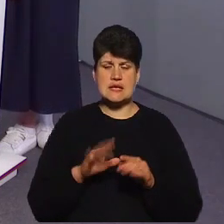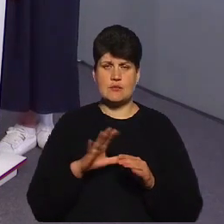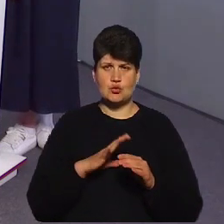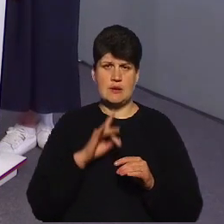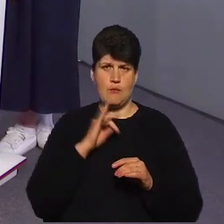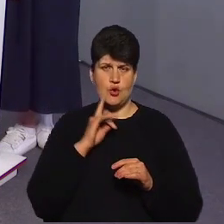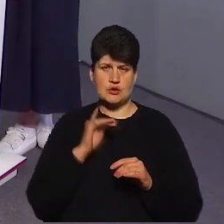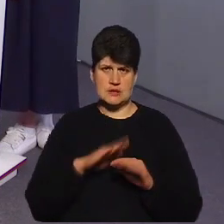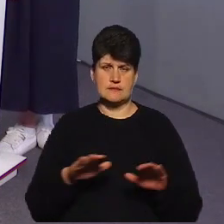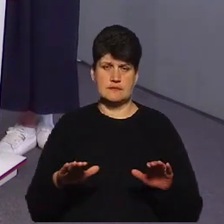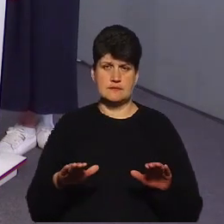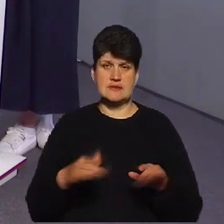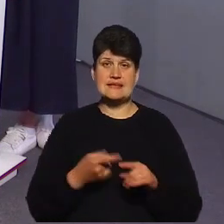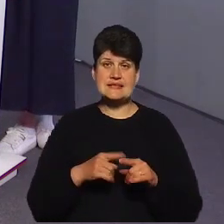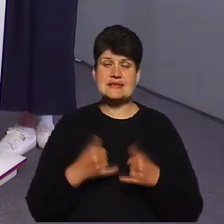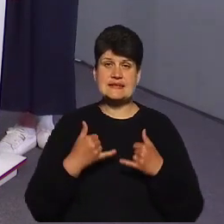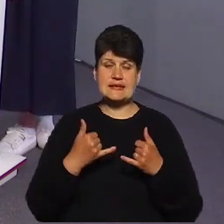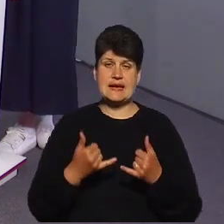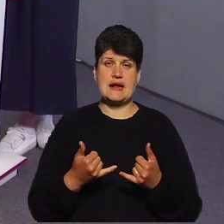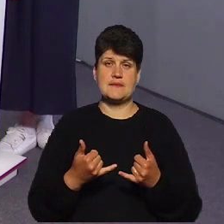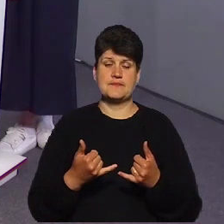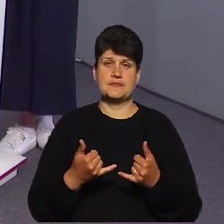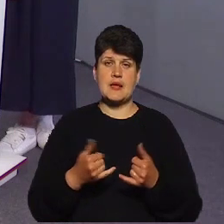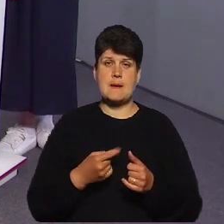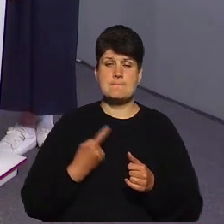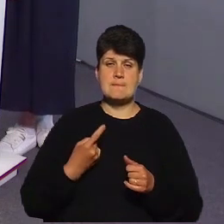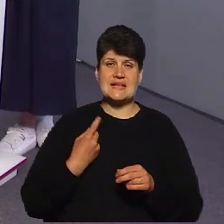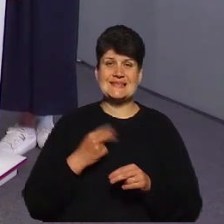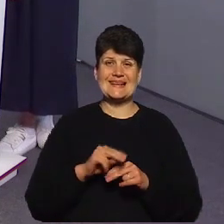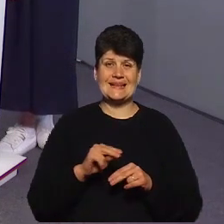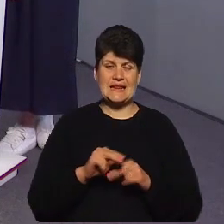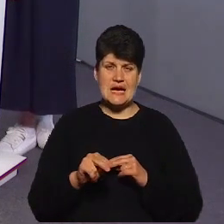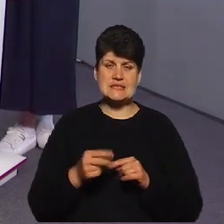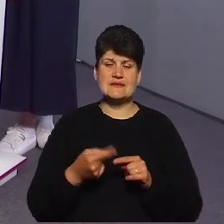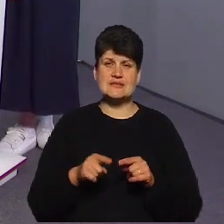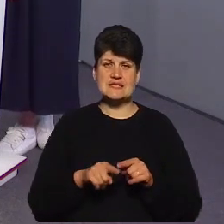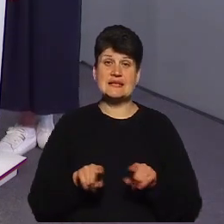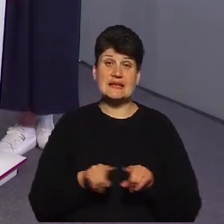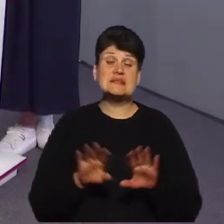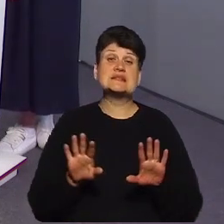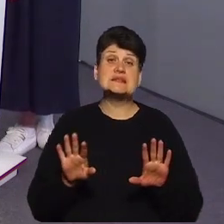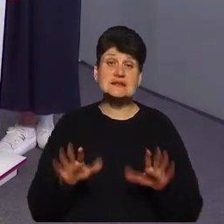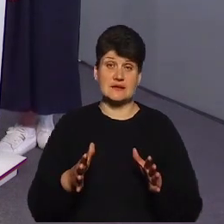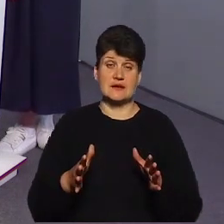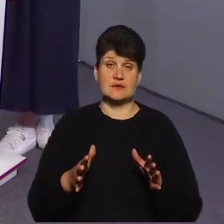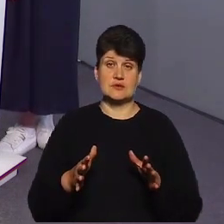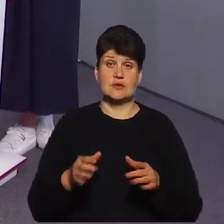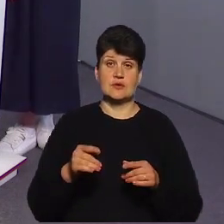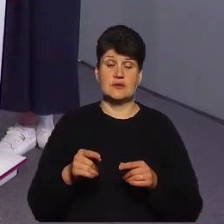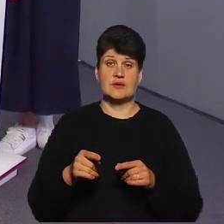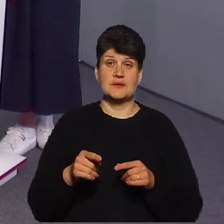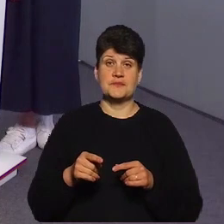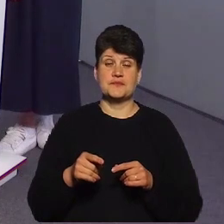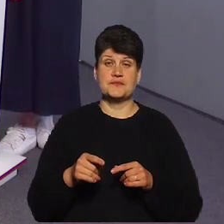Це для резидентів, ну, тобто для майстер-класів, насправді це так склалося, тому що цього діти не року, встидаються. Цього року. Ну, вони